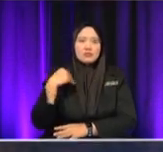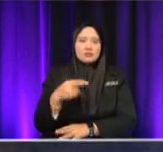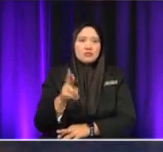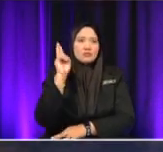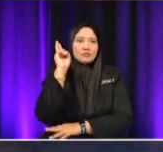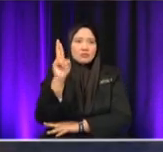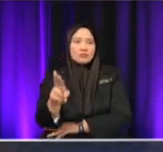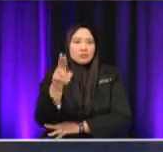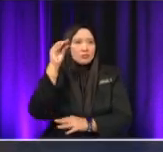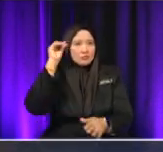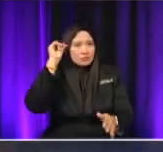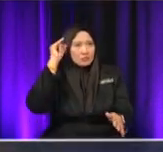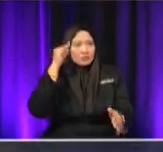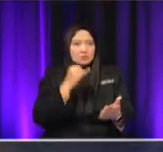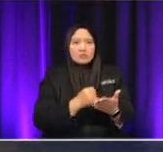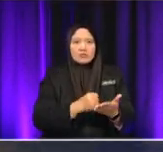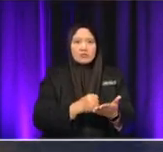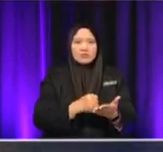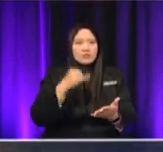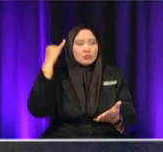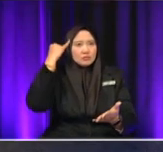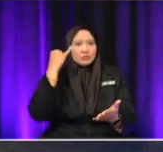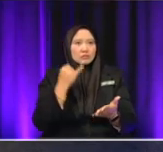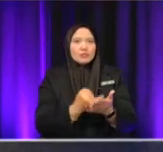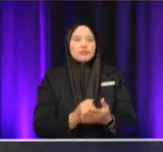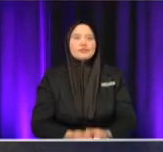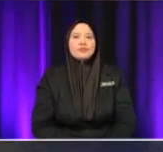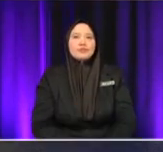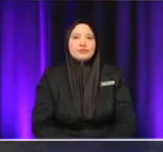mengingat kembali menulis kembali aku yang tadi pagi